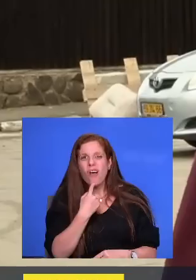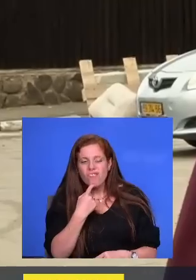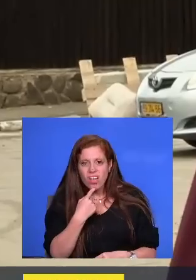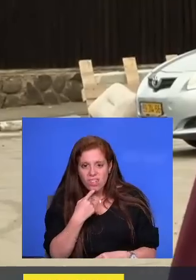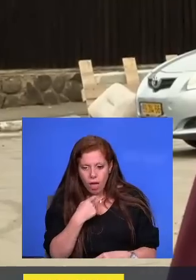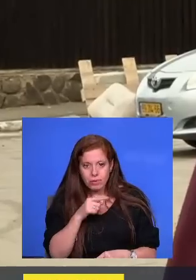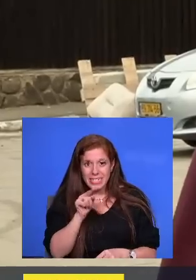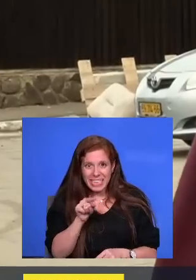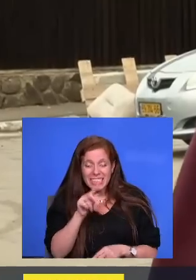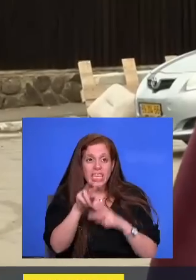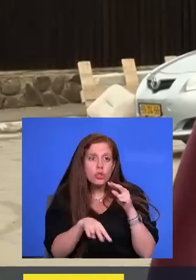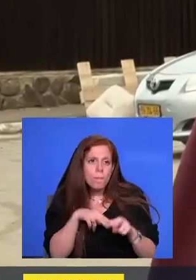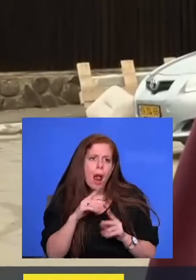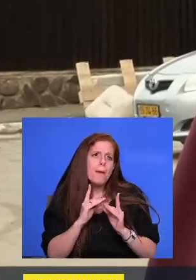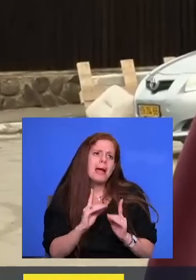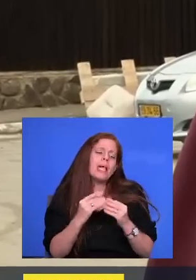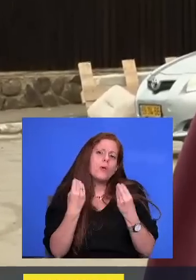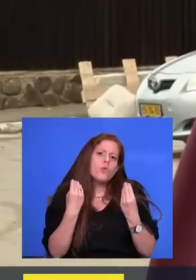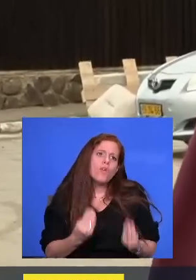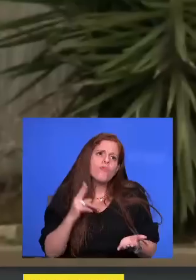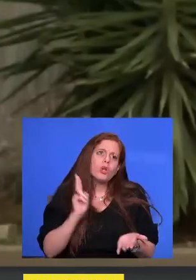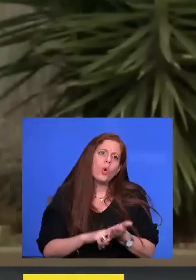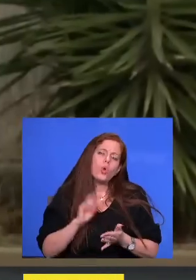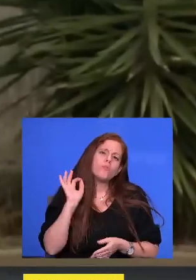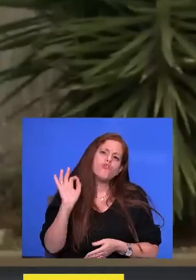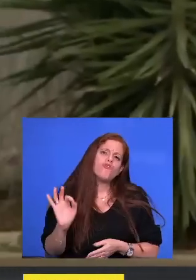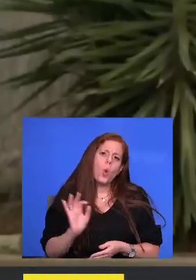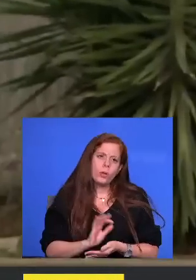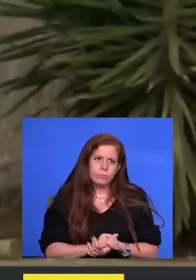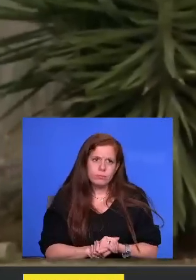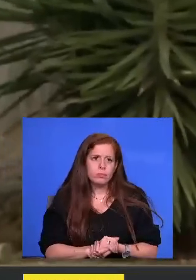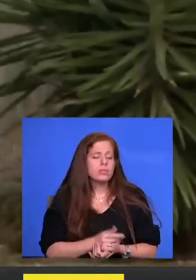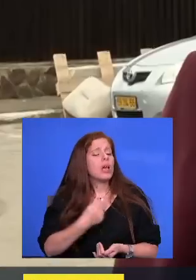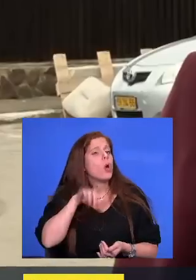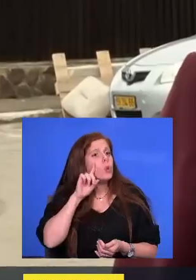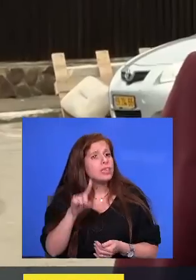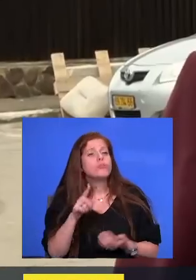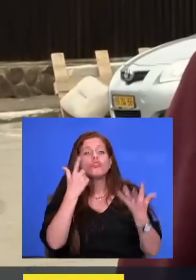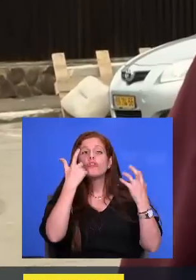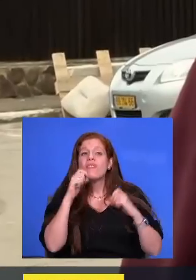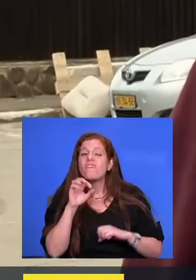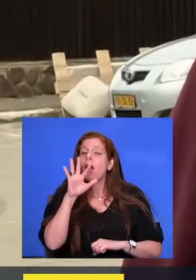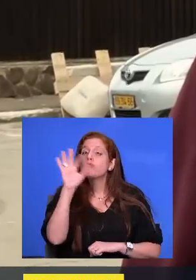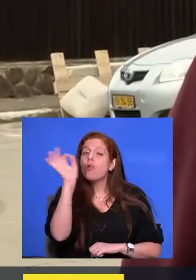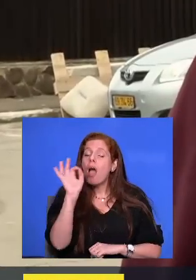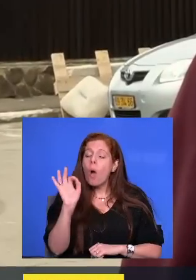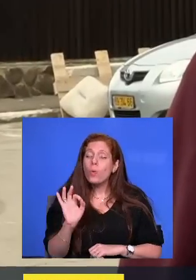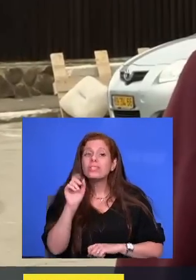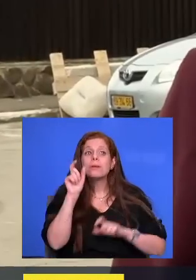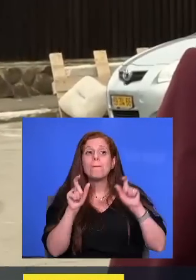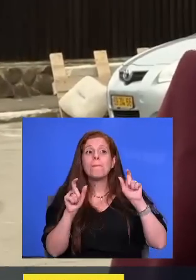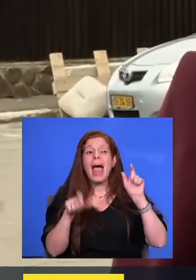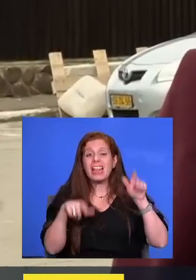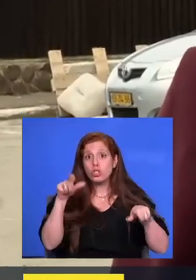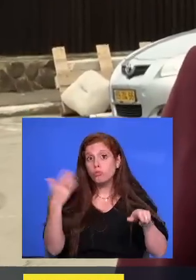יטופל בדרכים הטובות והנכונות בשבילו. כי אנחנו יודעים ש-75% מהאנשים שפגעו